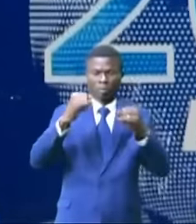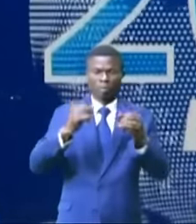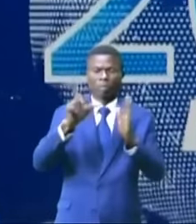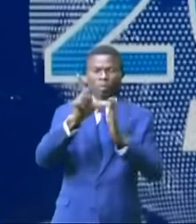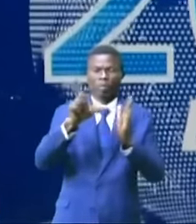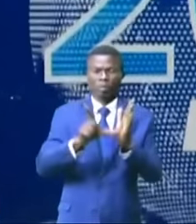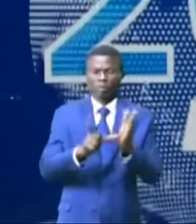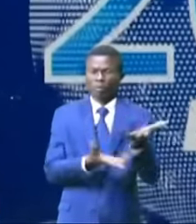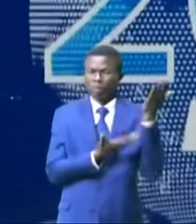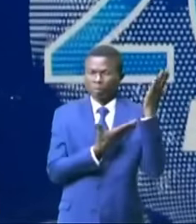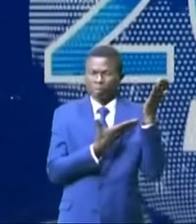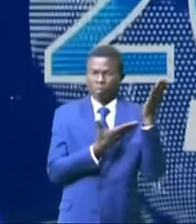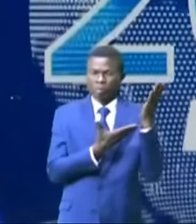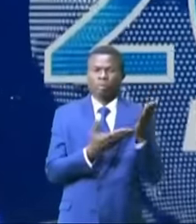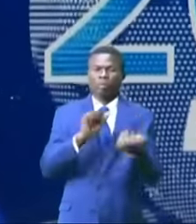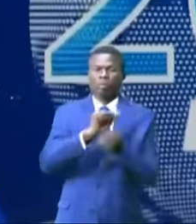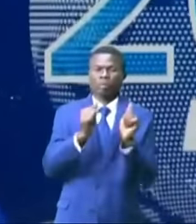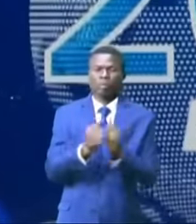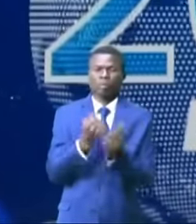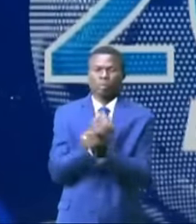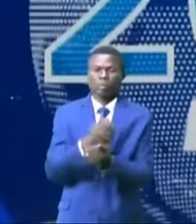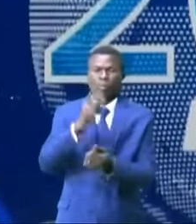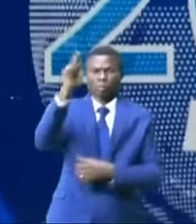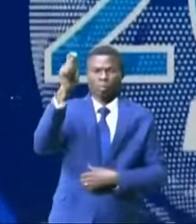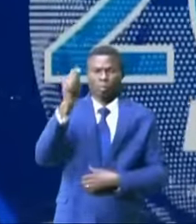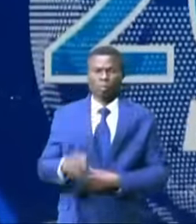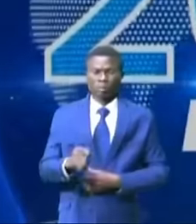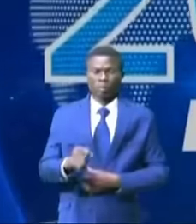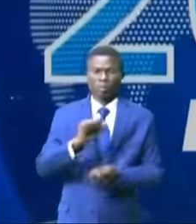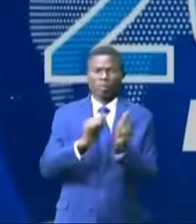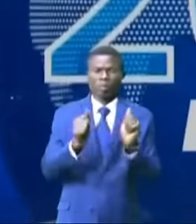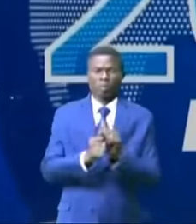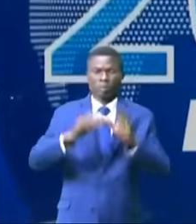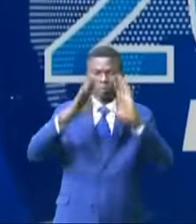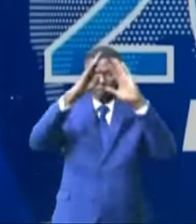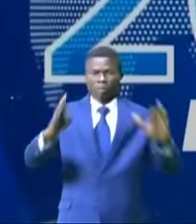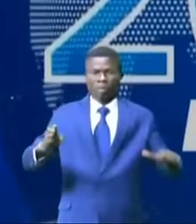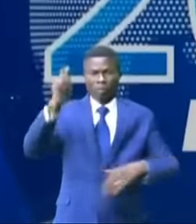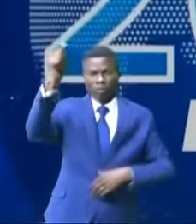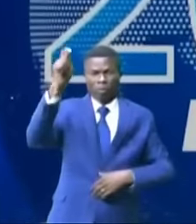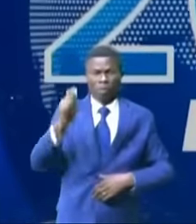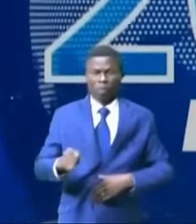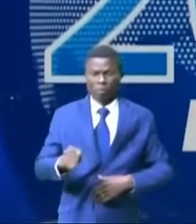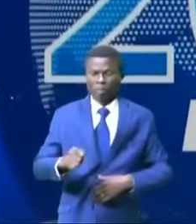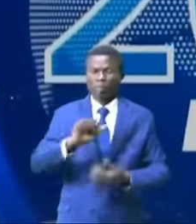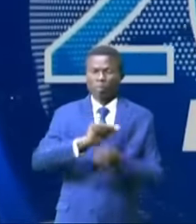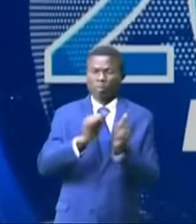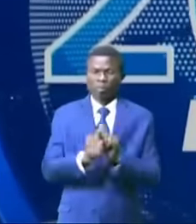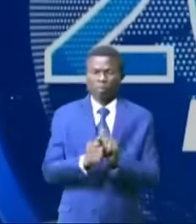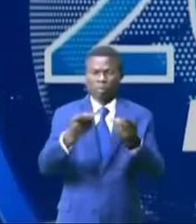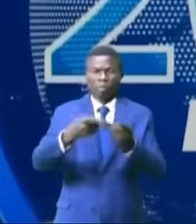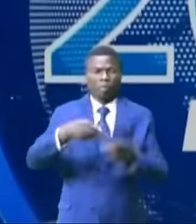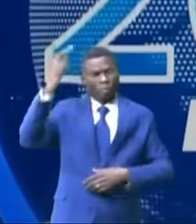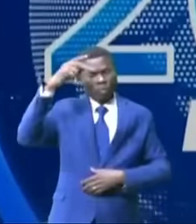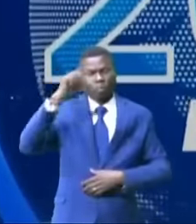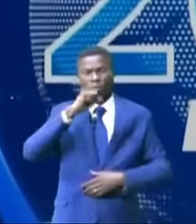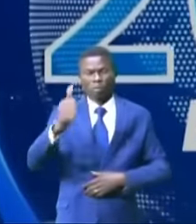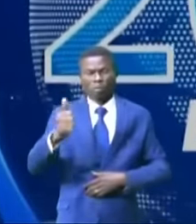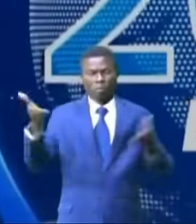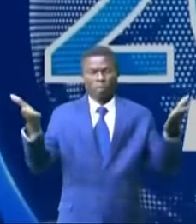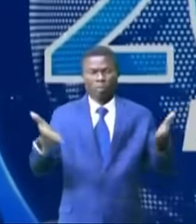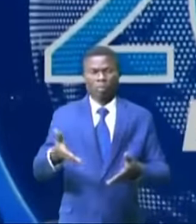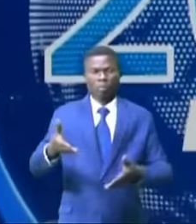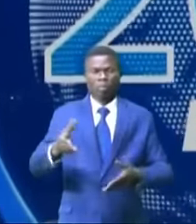principes élémentaires de la discipline des armées, l'apolitisme des camps militaires, surtout en cette période de campagne électorale. C'était en présence